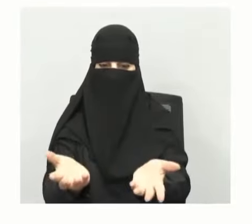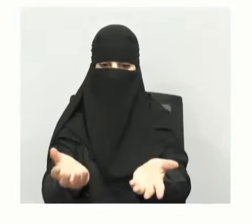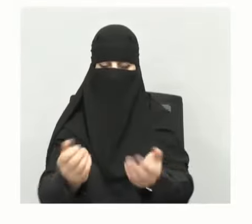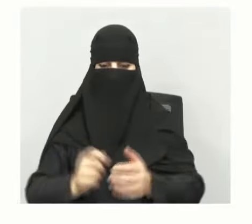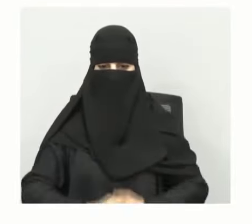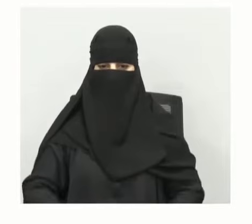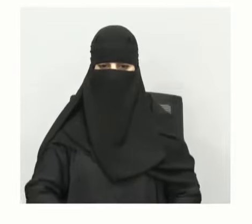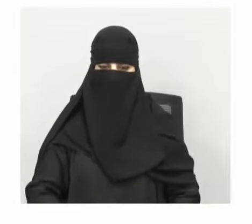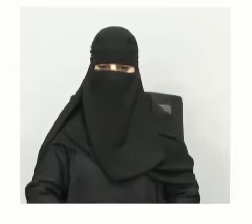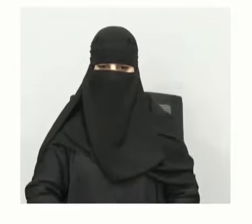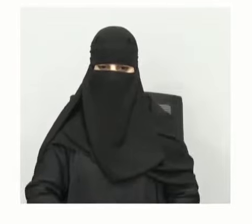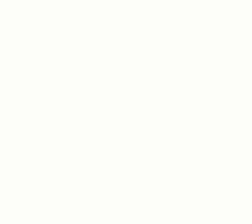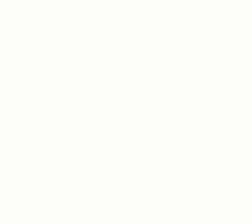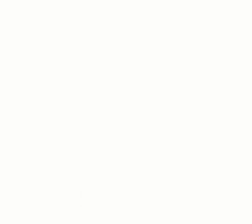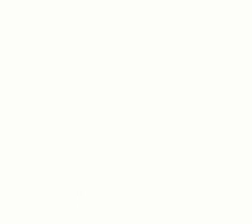فيكم